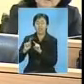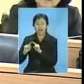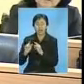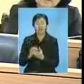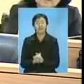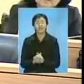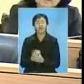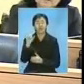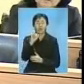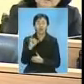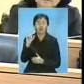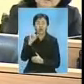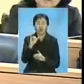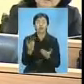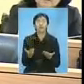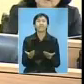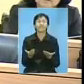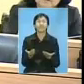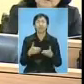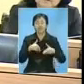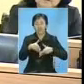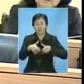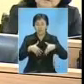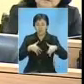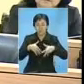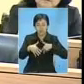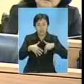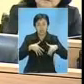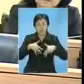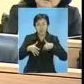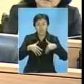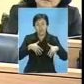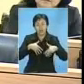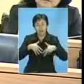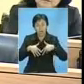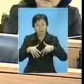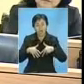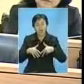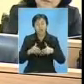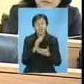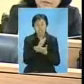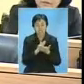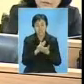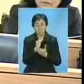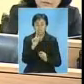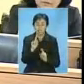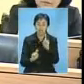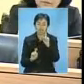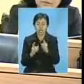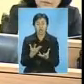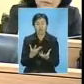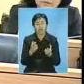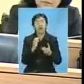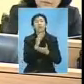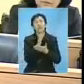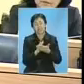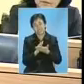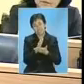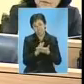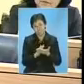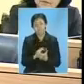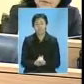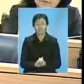ความขัดแย้งและประชาชนนั้นหายไปครึ่งทวีปนั่นคือเสียชีวิตค่ะจากการ